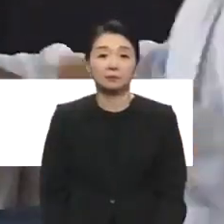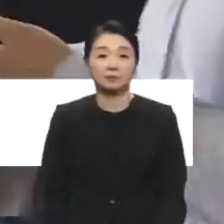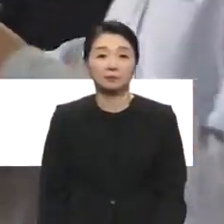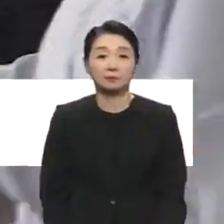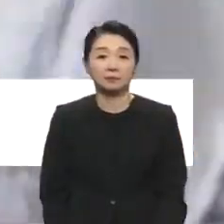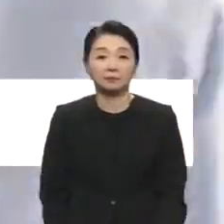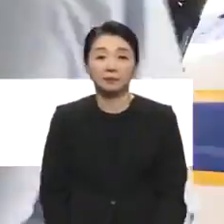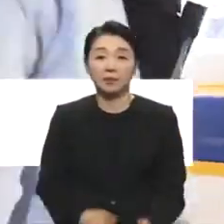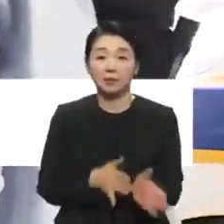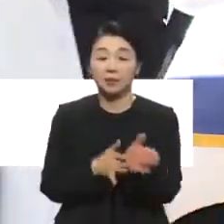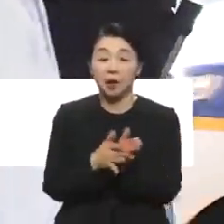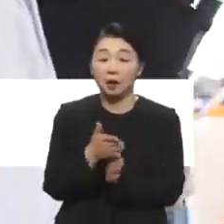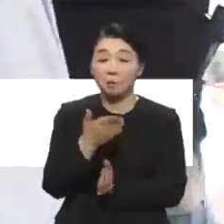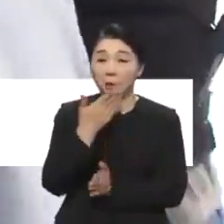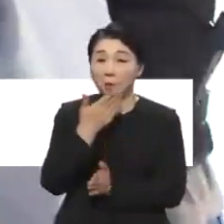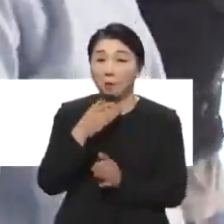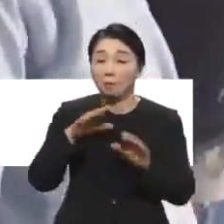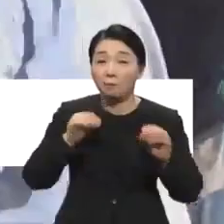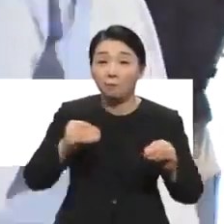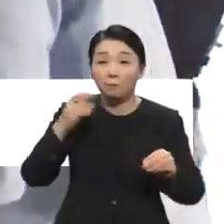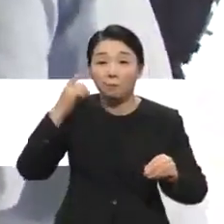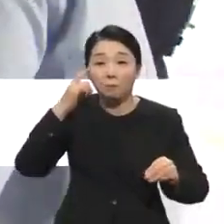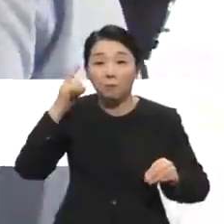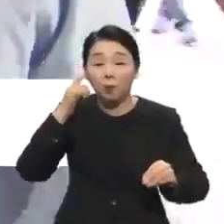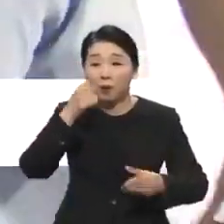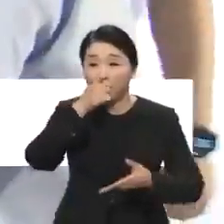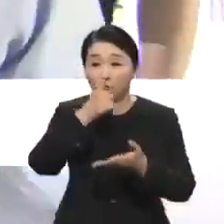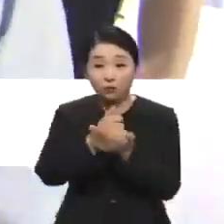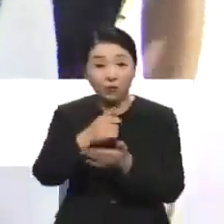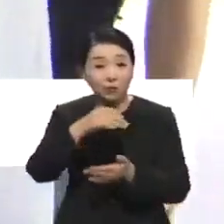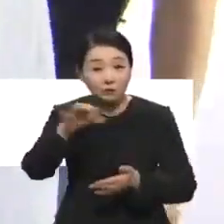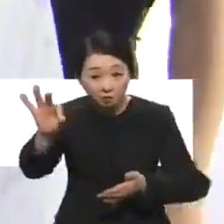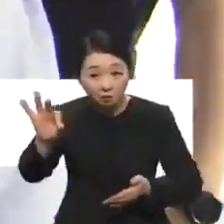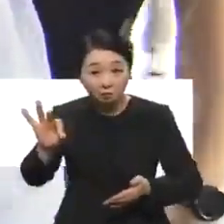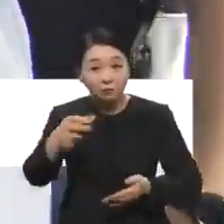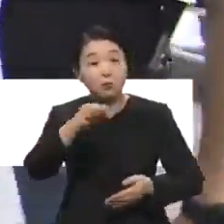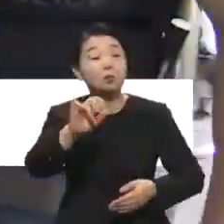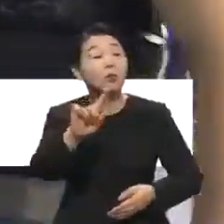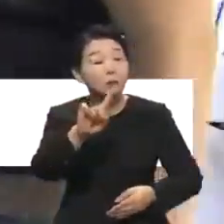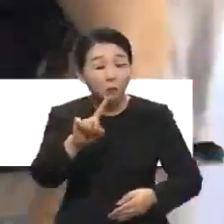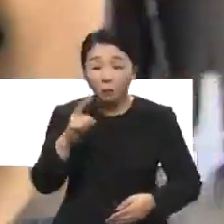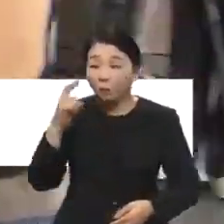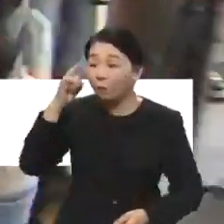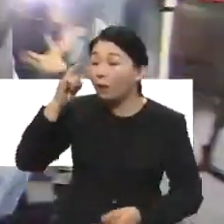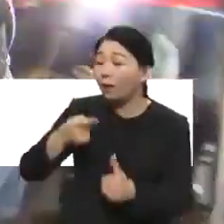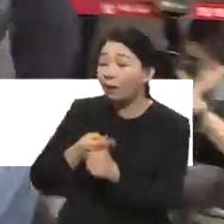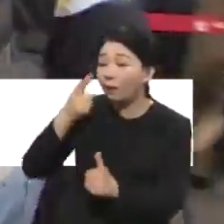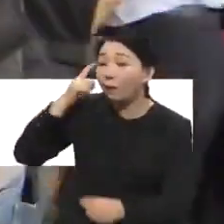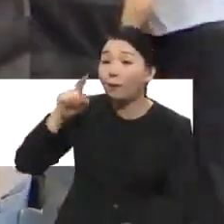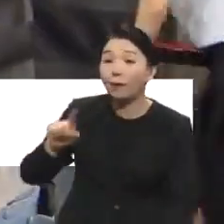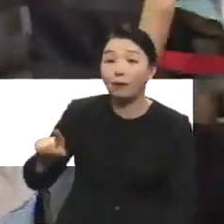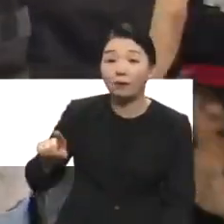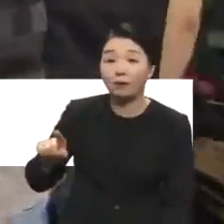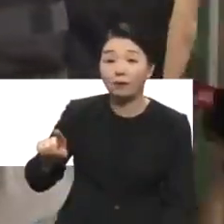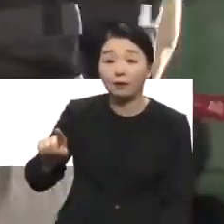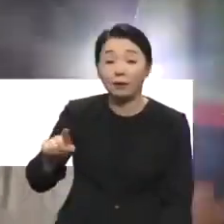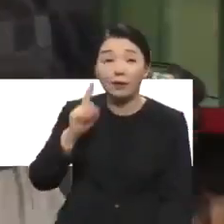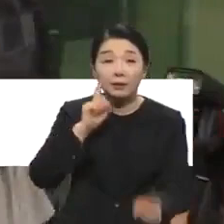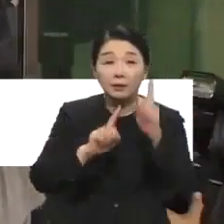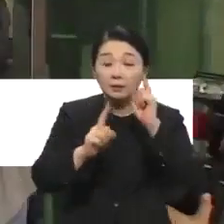약보강은 왜 중단하신 건가요? 혐의는 인정하세요. 인정인데요. 왜 그랬어요? 다치신 분들한테 하실 말씀